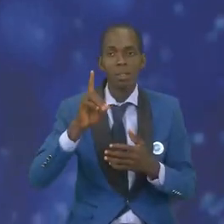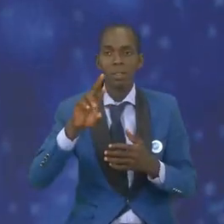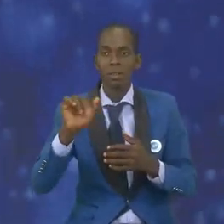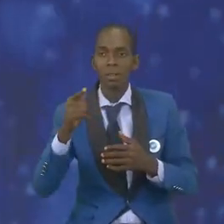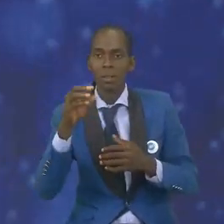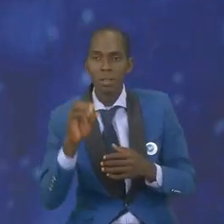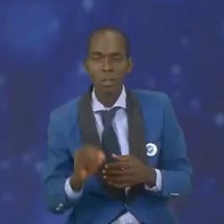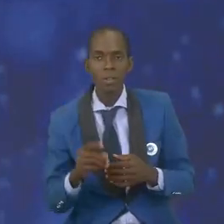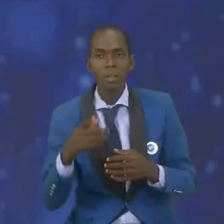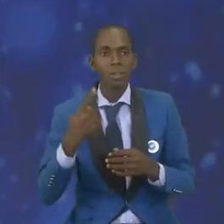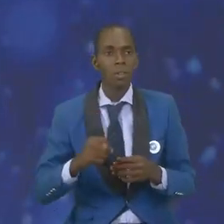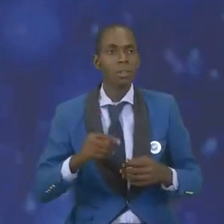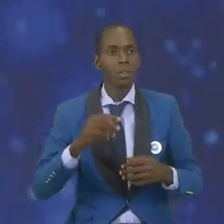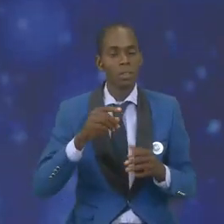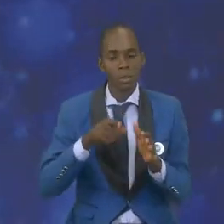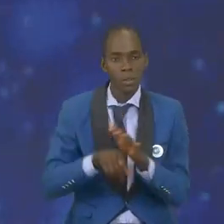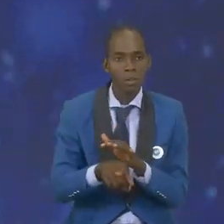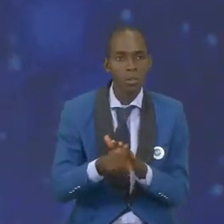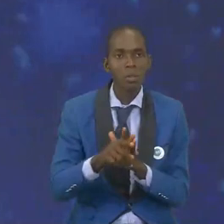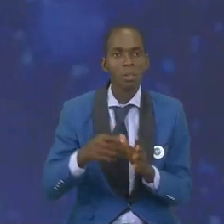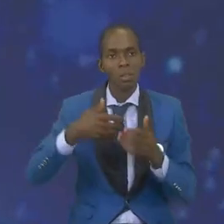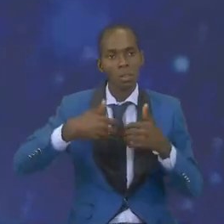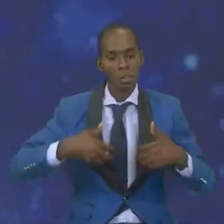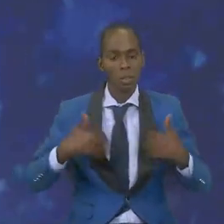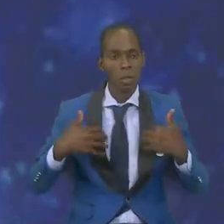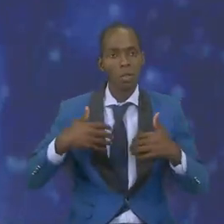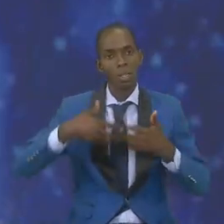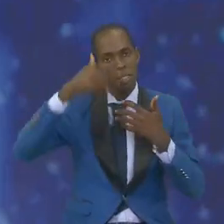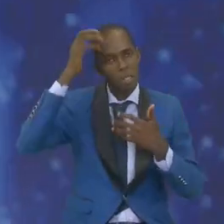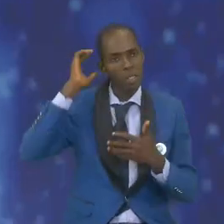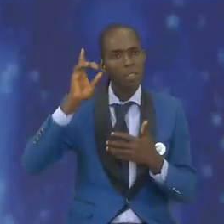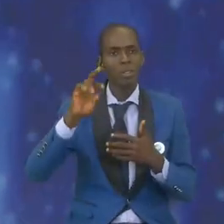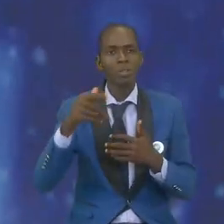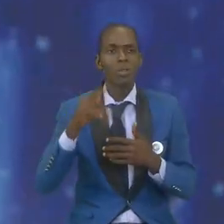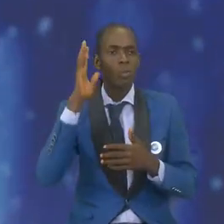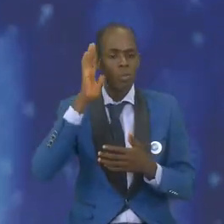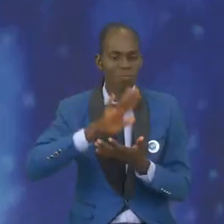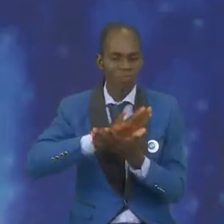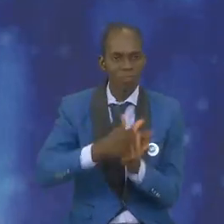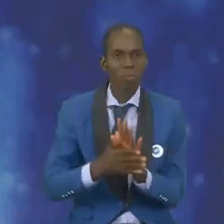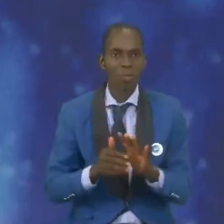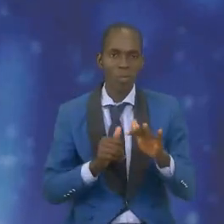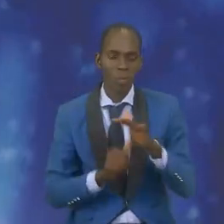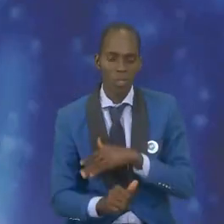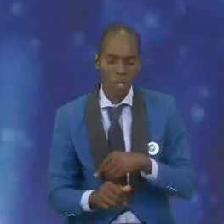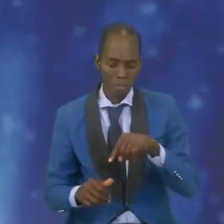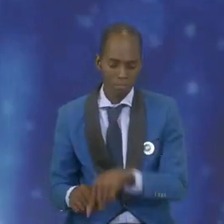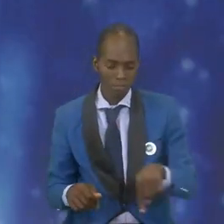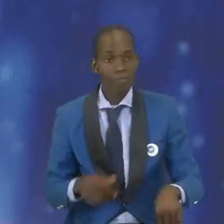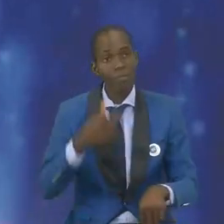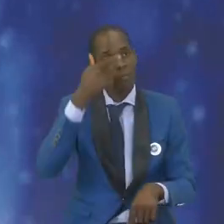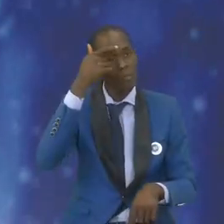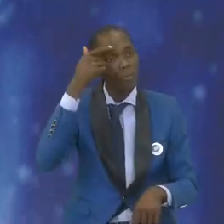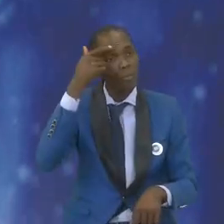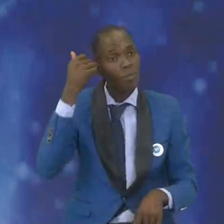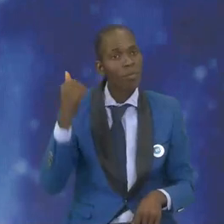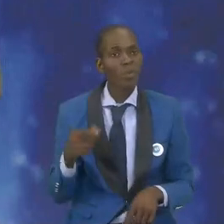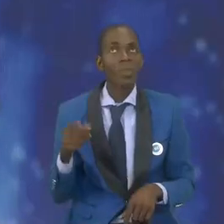Tu fouleras aux pieds le lionceau et le dragon. Et le dragon, tu les fouleras aux pieds.